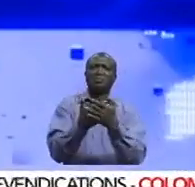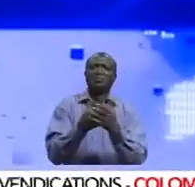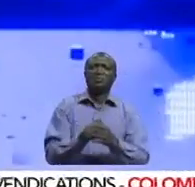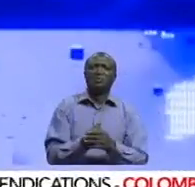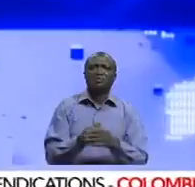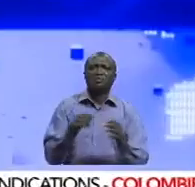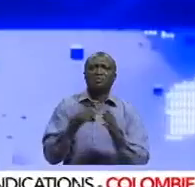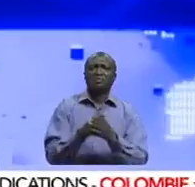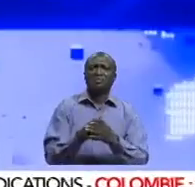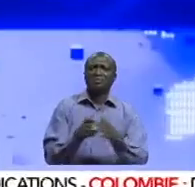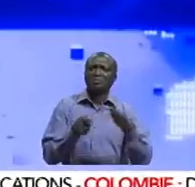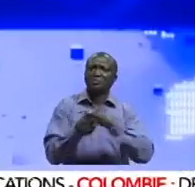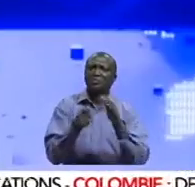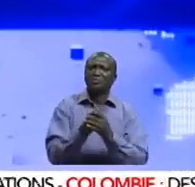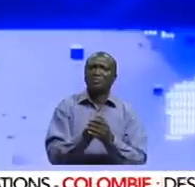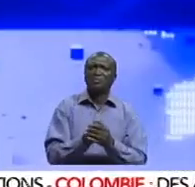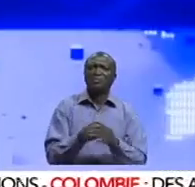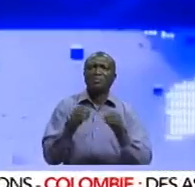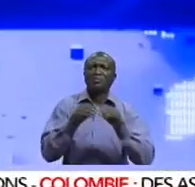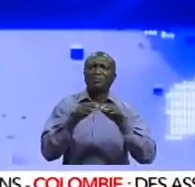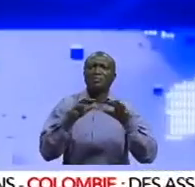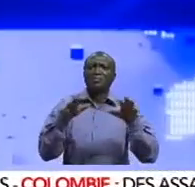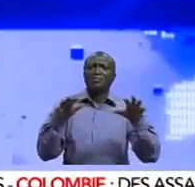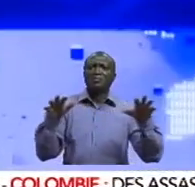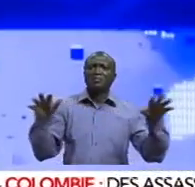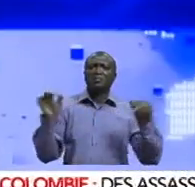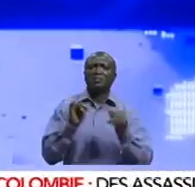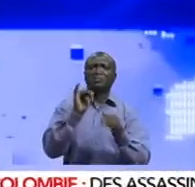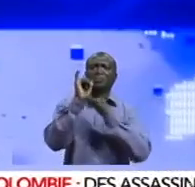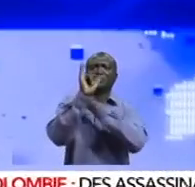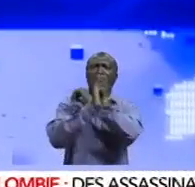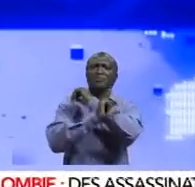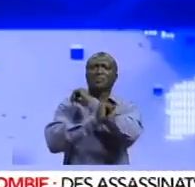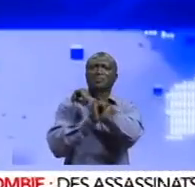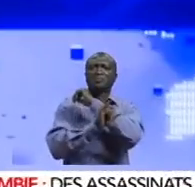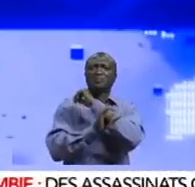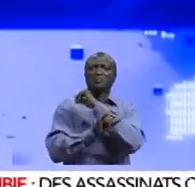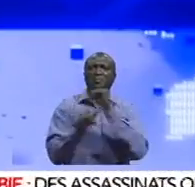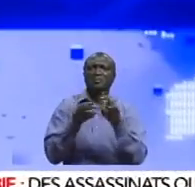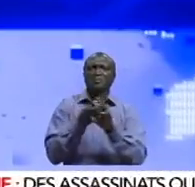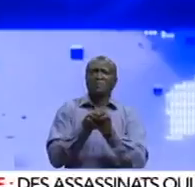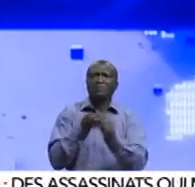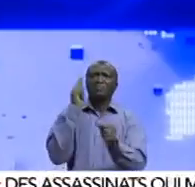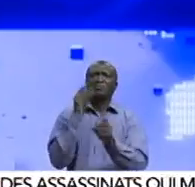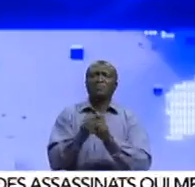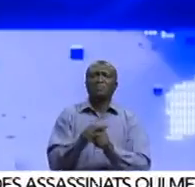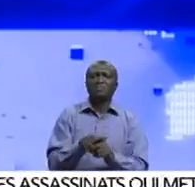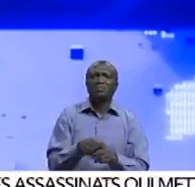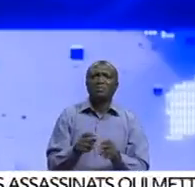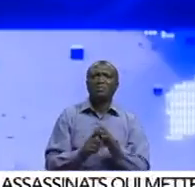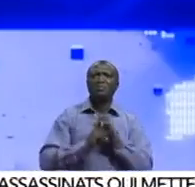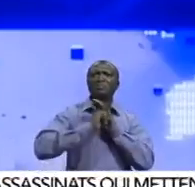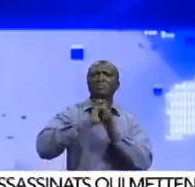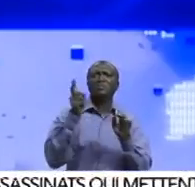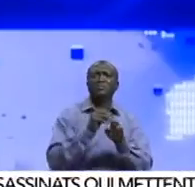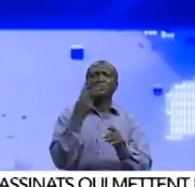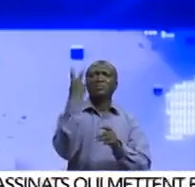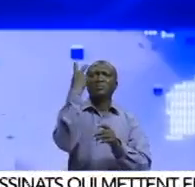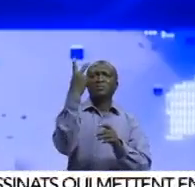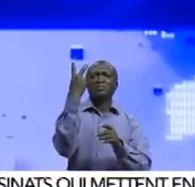série d'agression é tentacule à yumbble Nord dam sidata a échappé de justesse à la mort ce mardi de individus l'ont